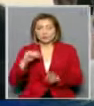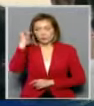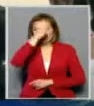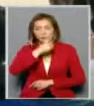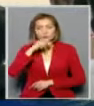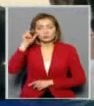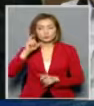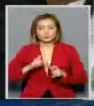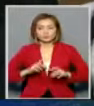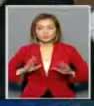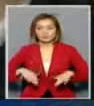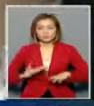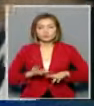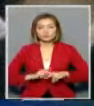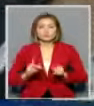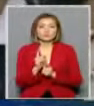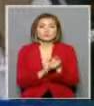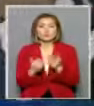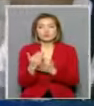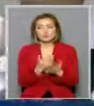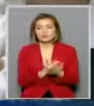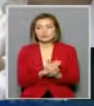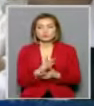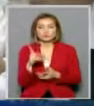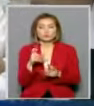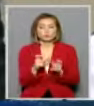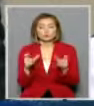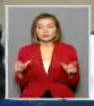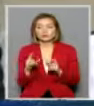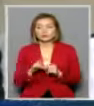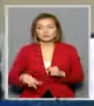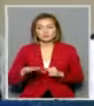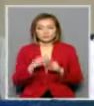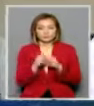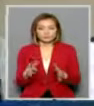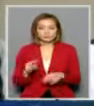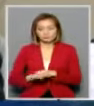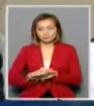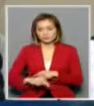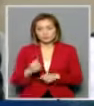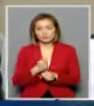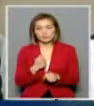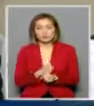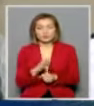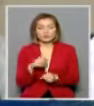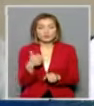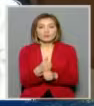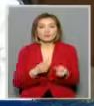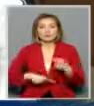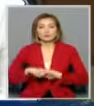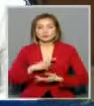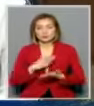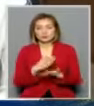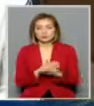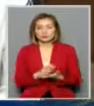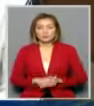2017-2018 учебного года по обновленной программе в 100 школах республики запущено обучение по предмету «Основы предпринимательства